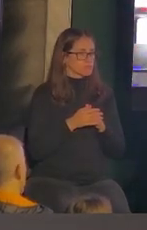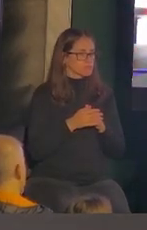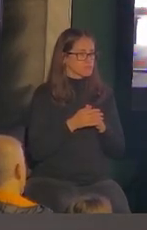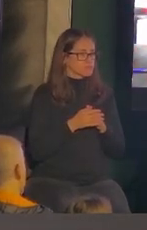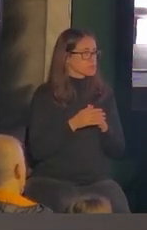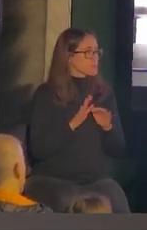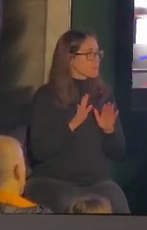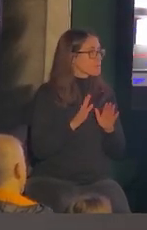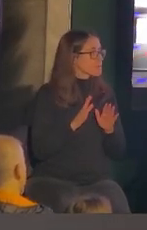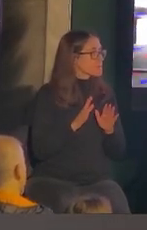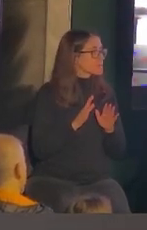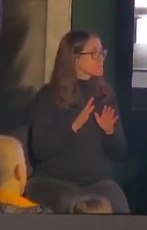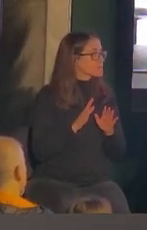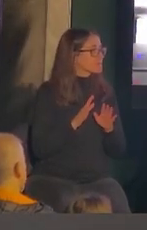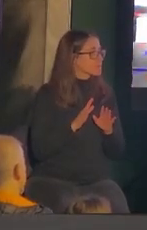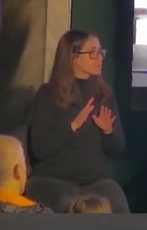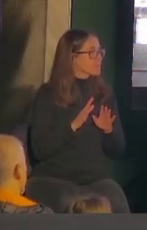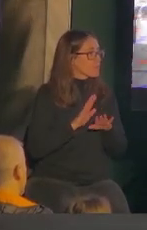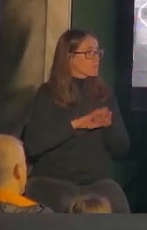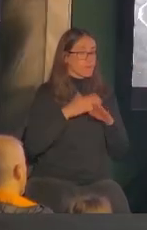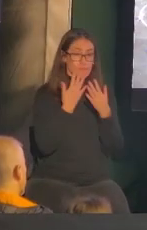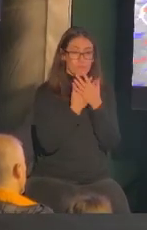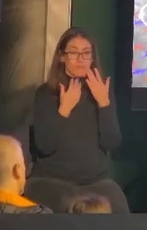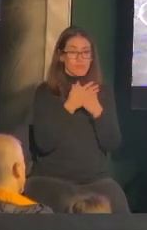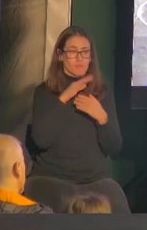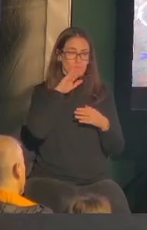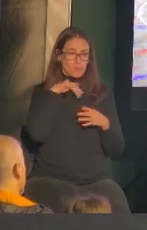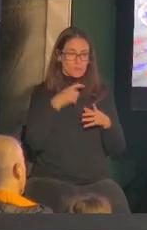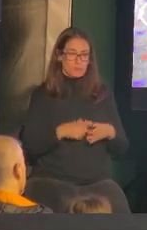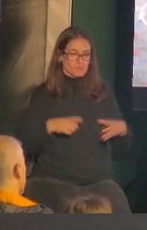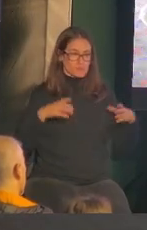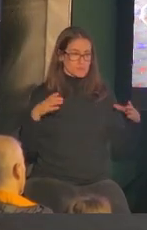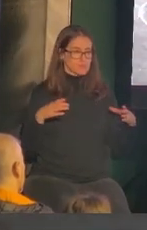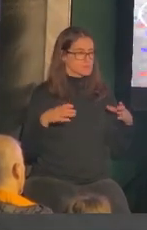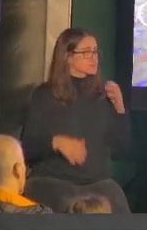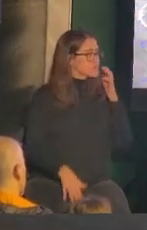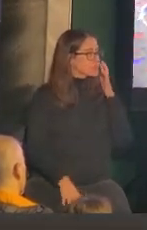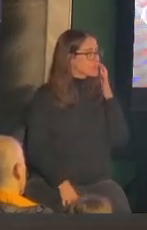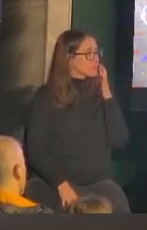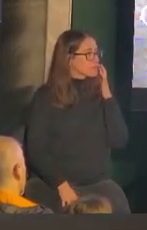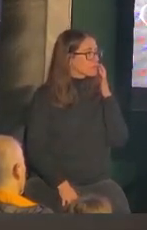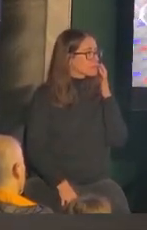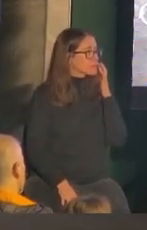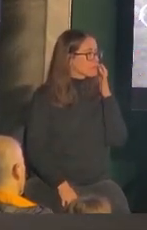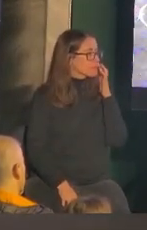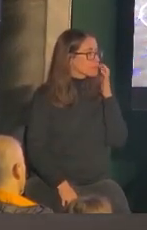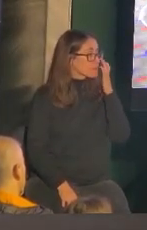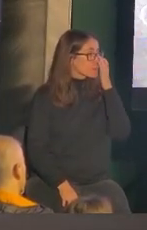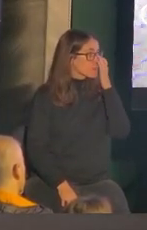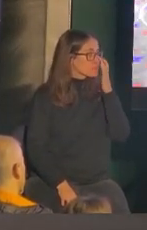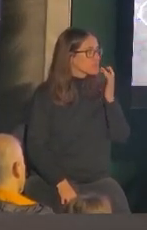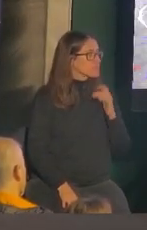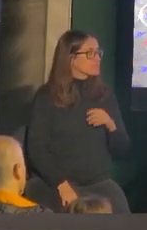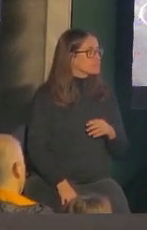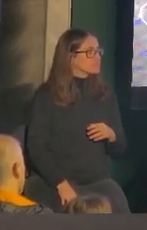barrejar, ficaré aquí. I per últim el que faré és afegir-hi